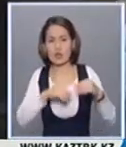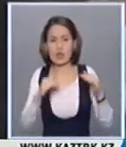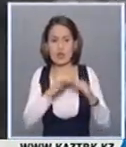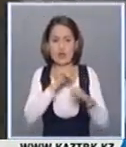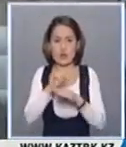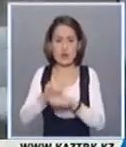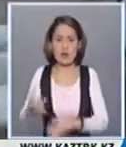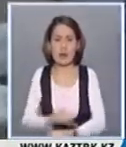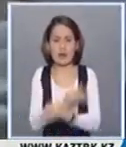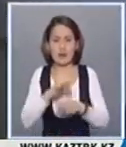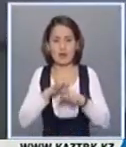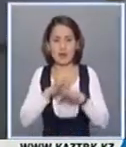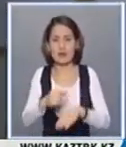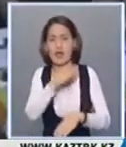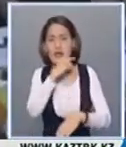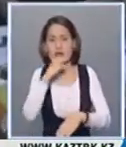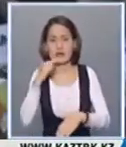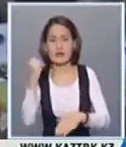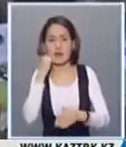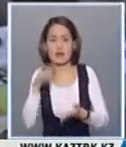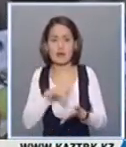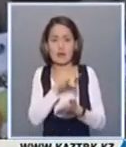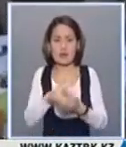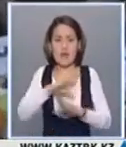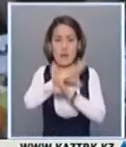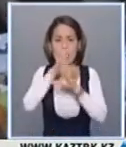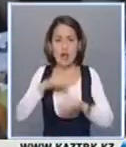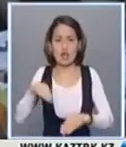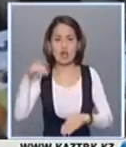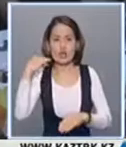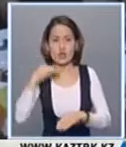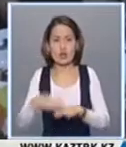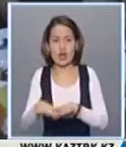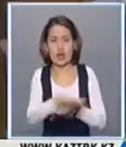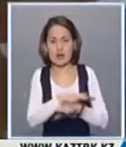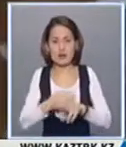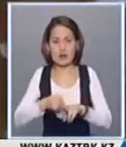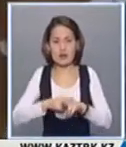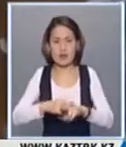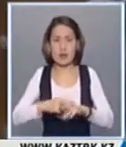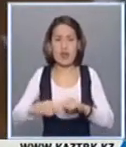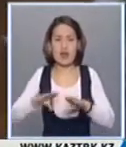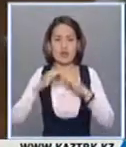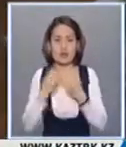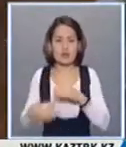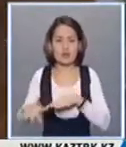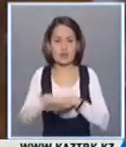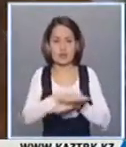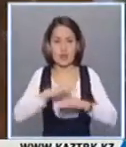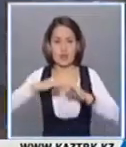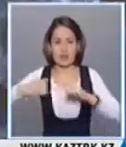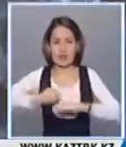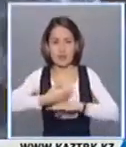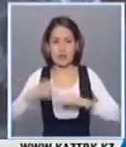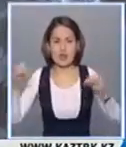мереке әлі алда. Биыл Ресей астанасындағы барлық түркі халықтары бірігіп, атақты Лужники стадионында Наурызды кең көлемде тойлағалы